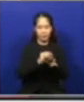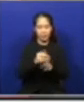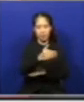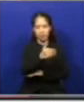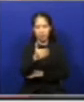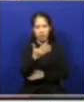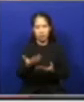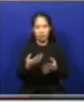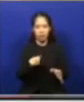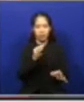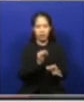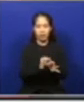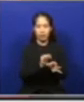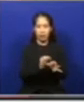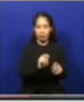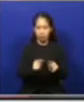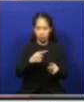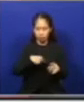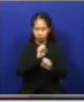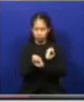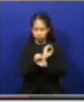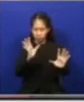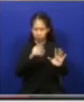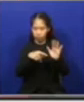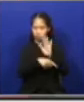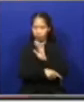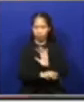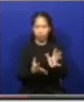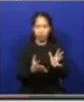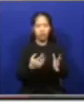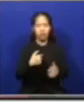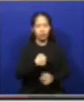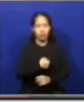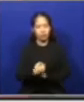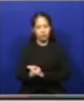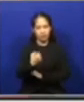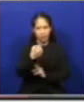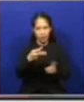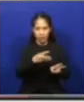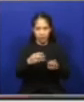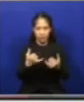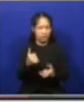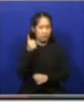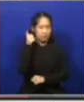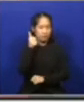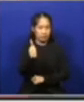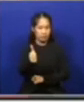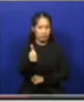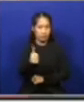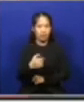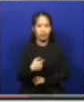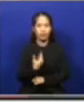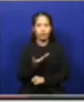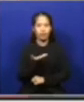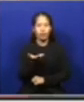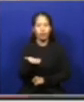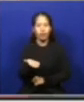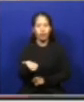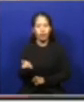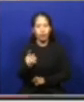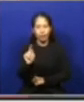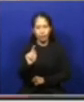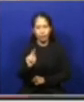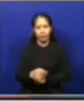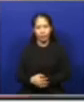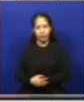ชย์มีความโปร่งใสจริงและมั่นใจว่ามาตรการนี้ดีดิฉันขอเรียกร้องให้ท่านนะคะ